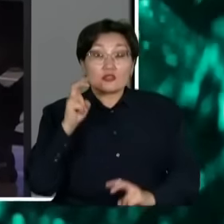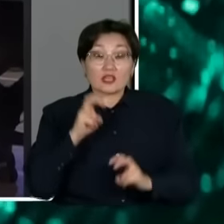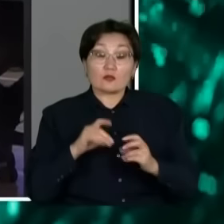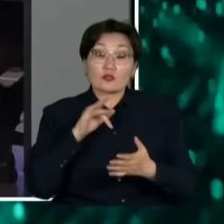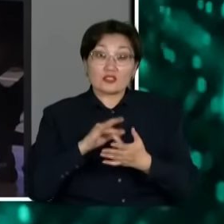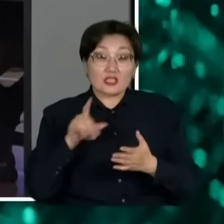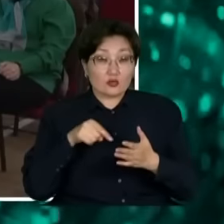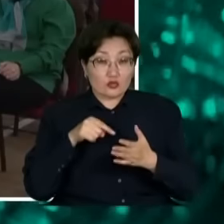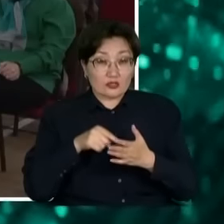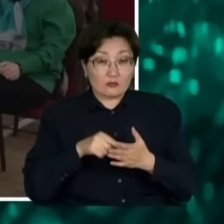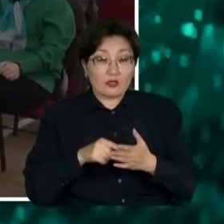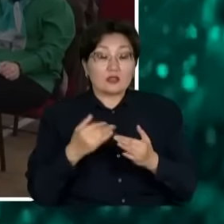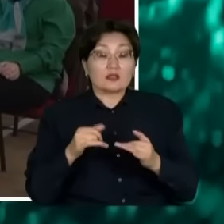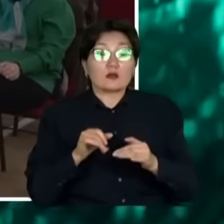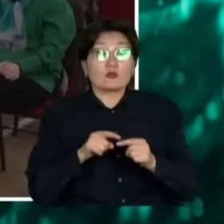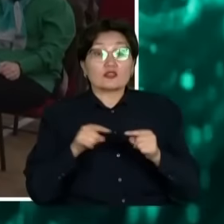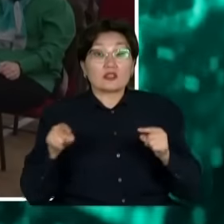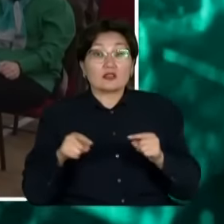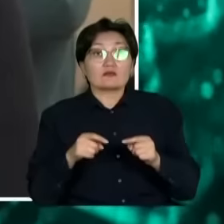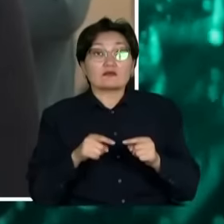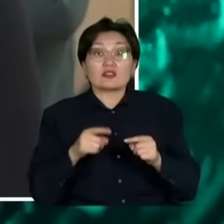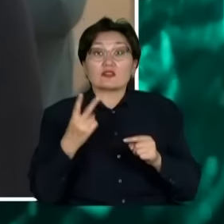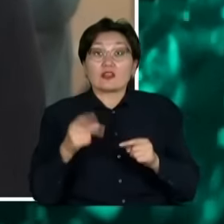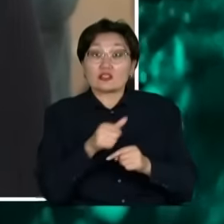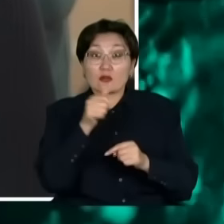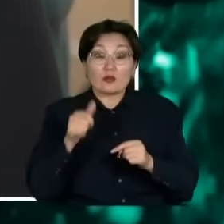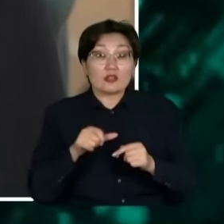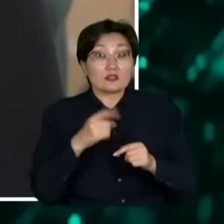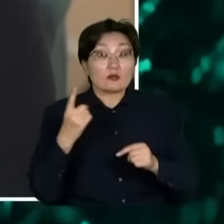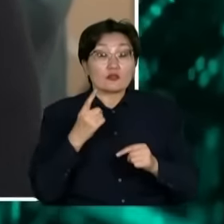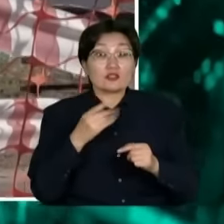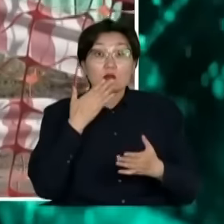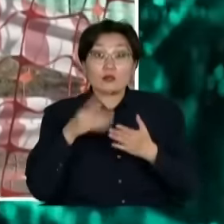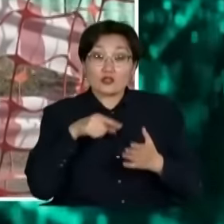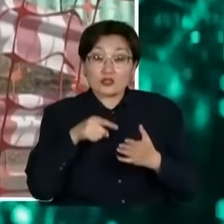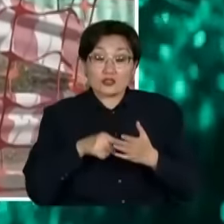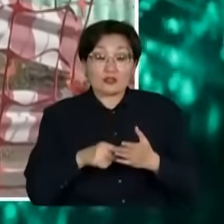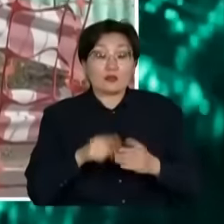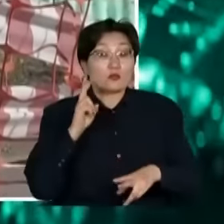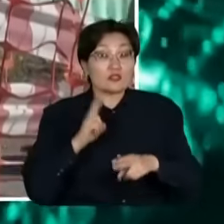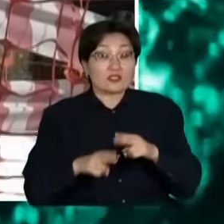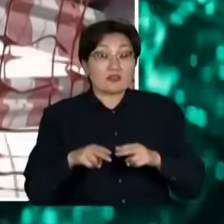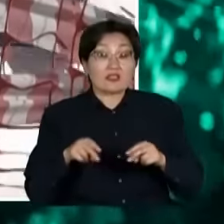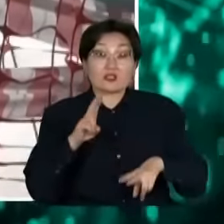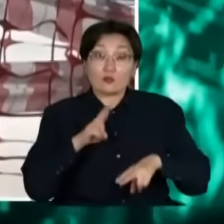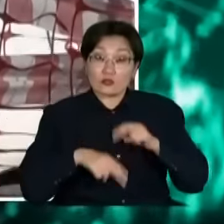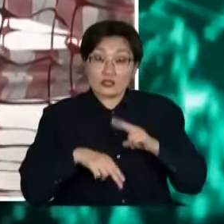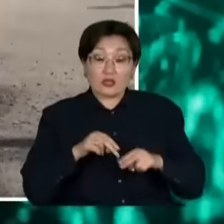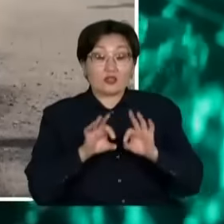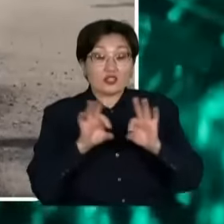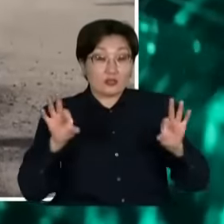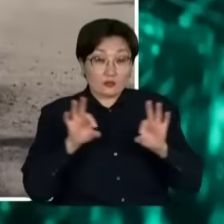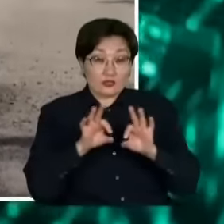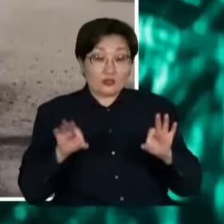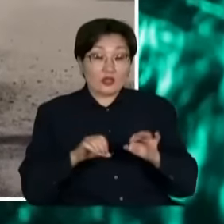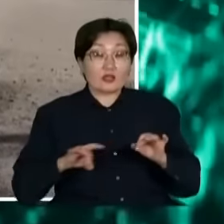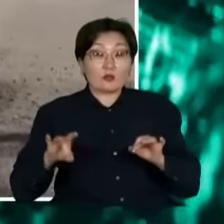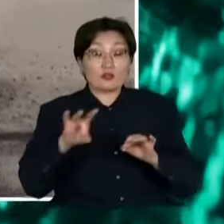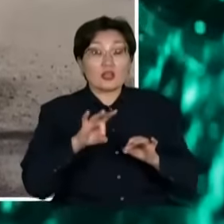центре Мегаполиса она продлилась 2 часа одним из первых подняли вопрос о завершении строительства инженерных сетей в